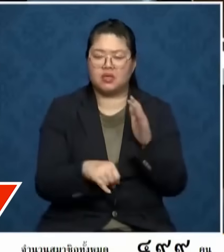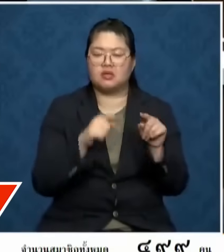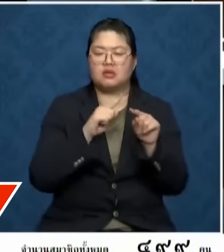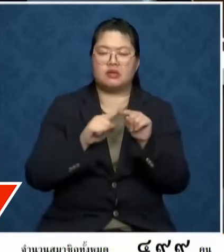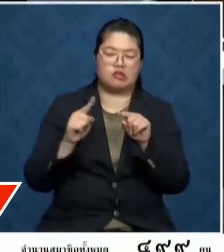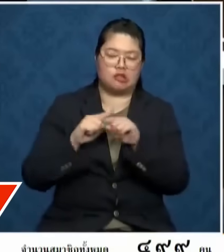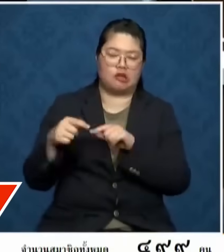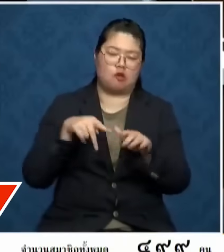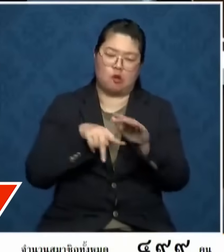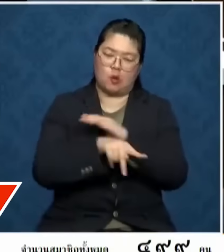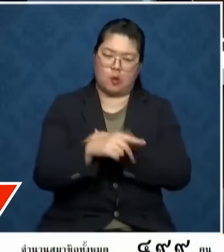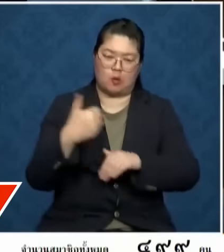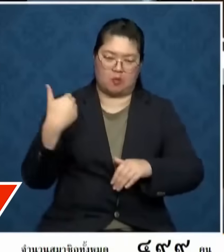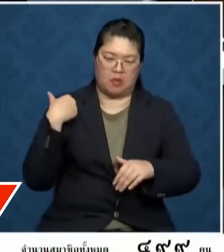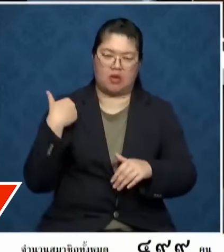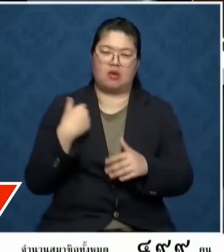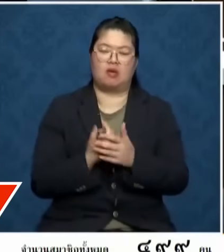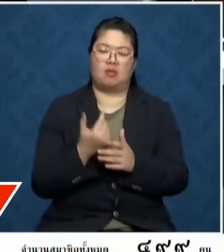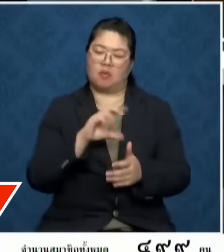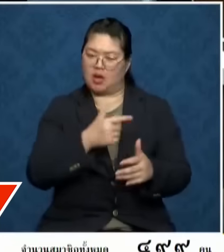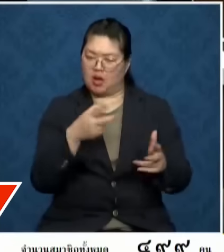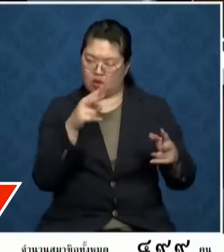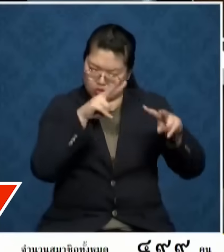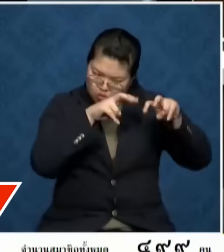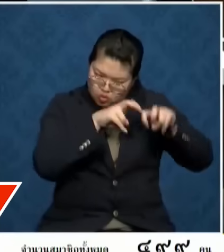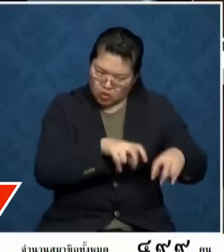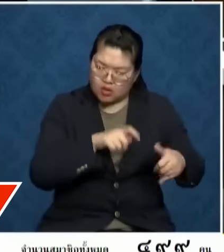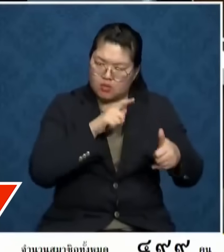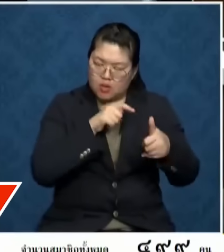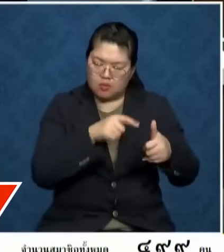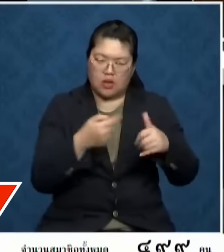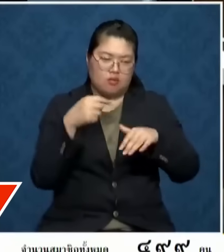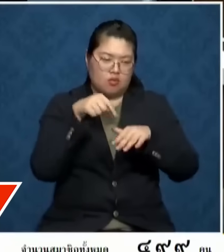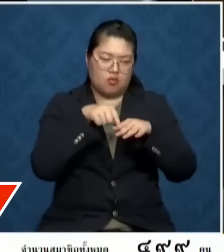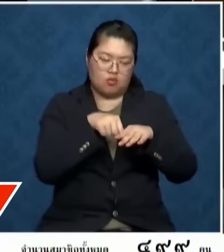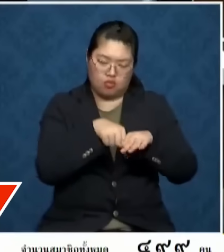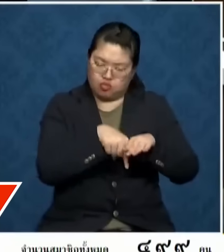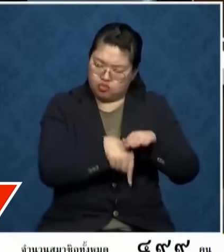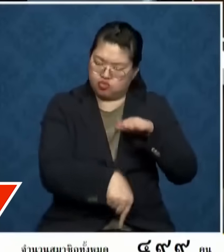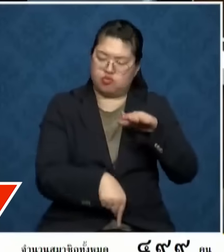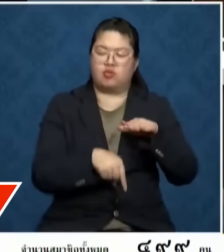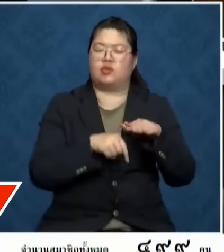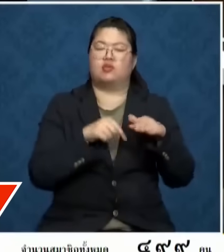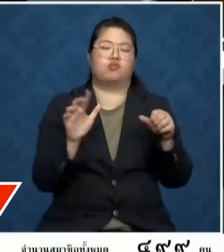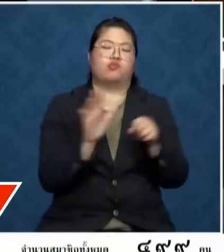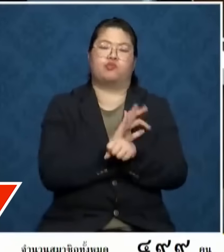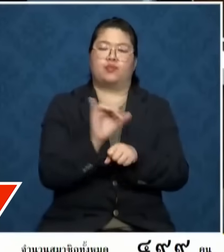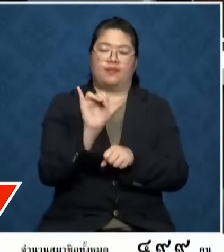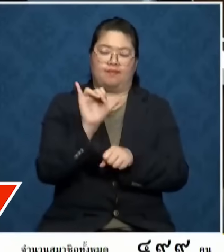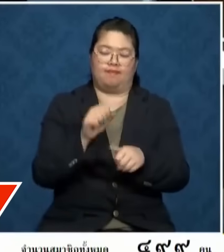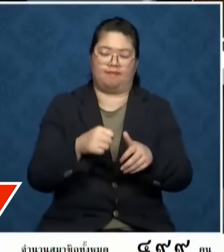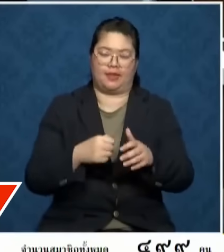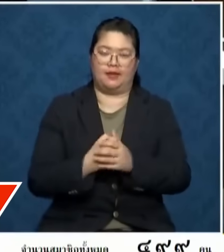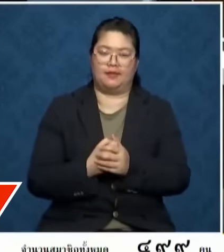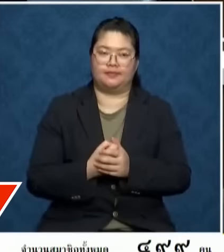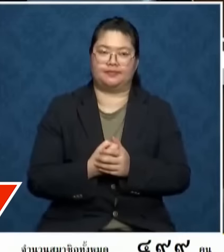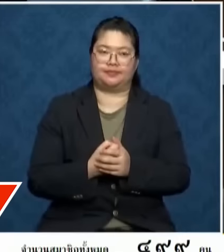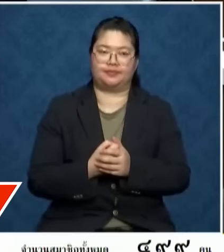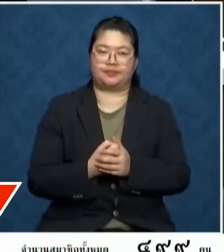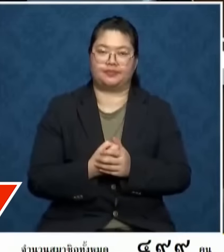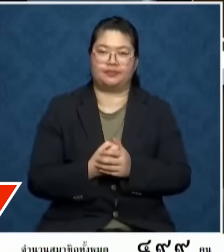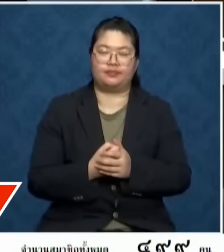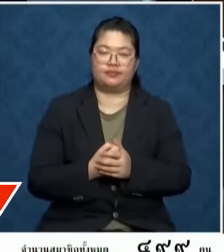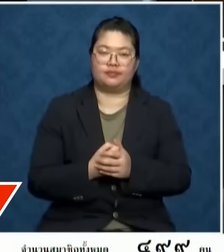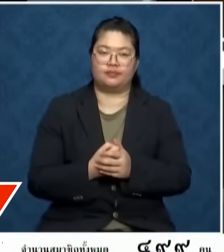ก็สาวไม่ถึงคนที่อยู่เบื้องหลังนะครับหรือบุคคลหรือกลุ่มคนหรือขบวนการที่อยู่เบื้องหลเหลังในการที่จะก่อให้เกิด